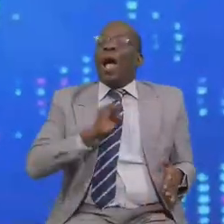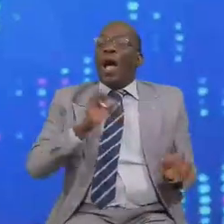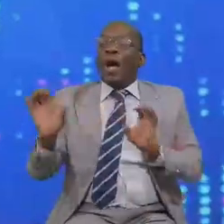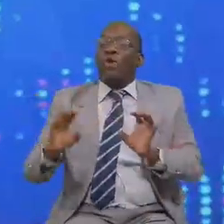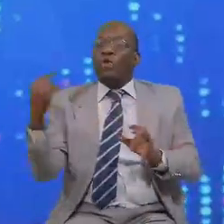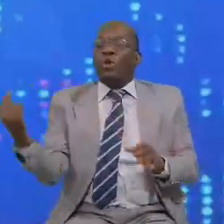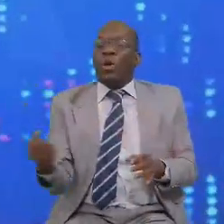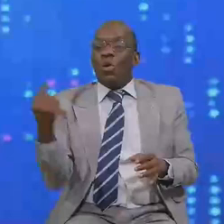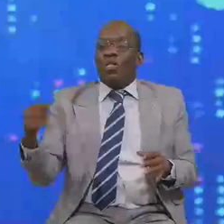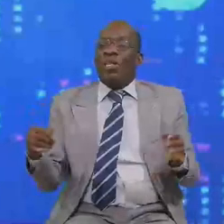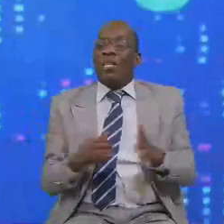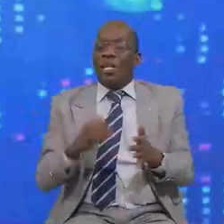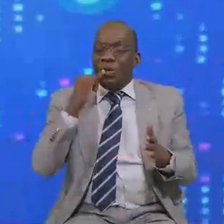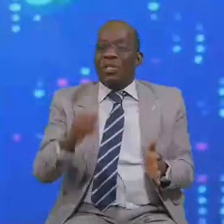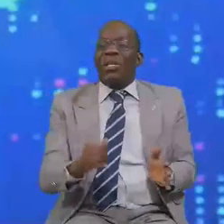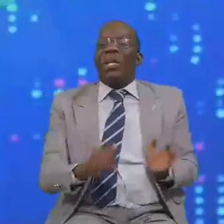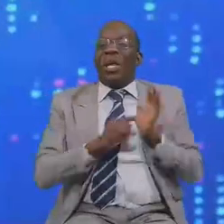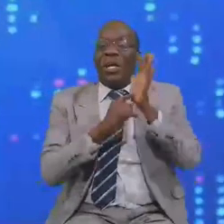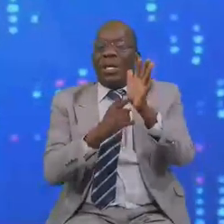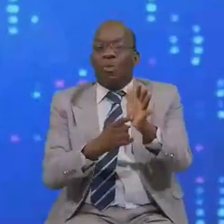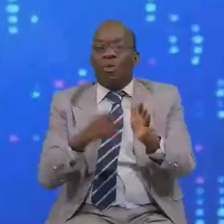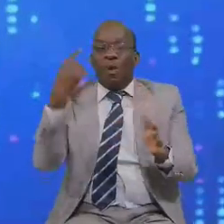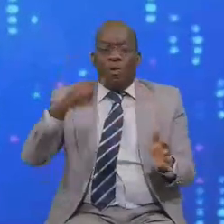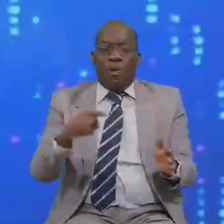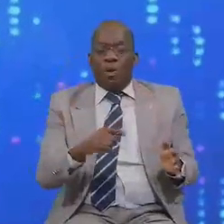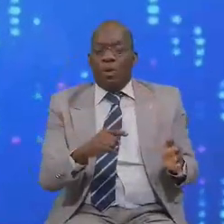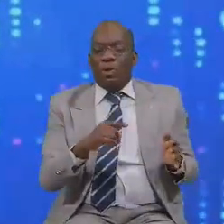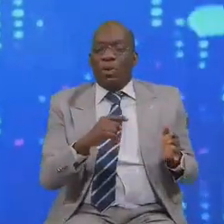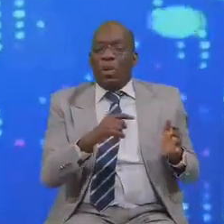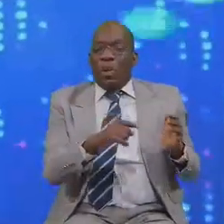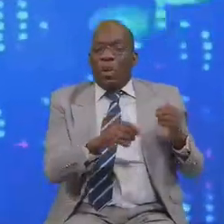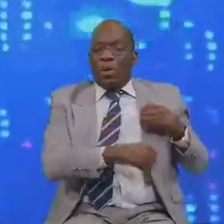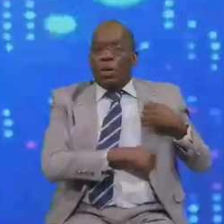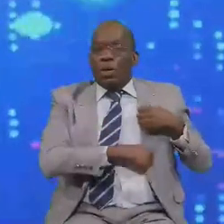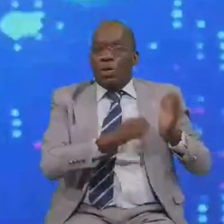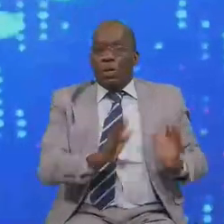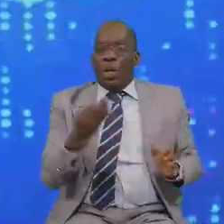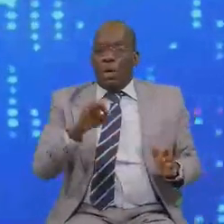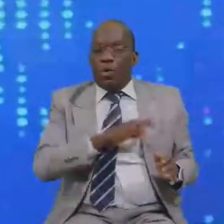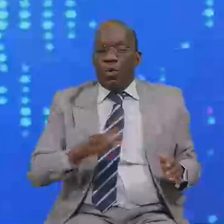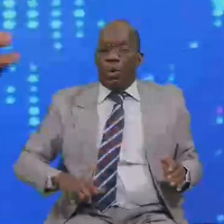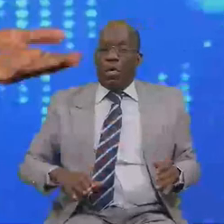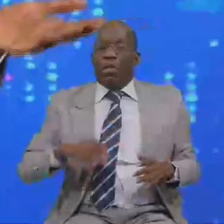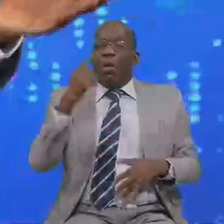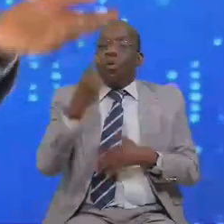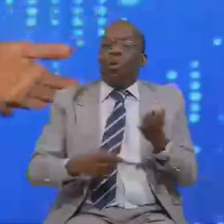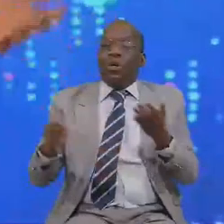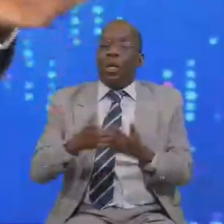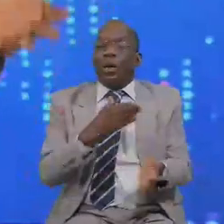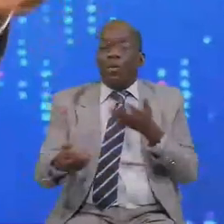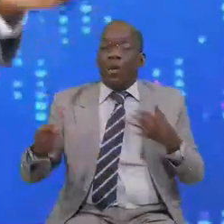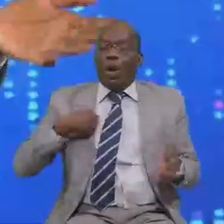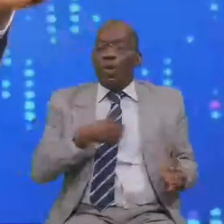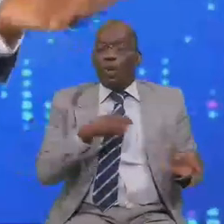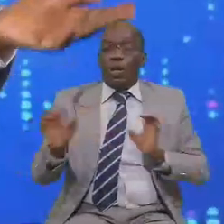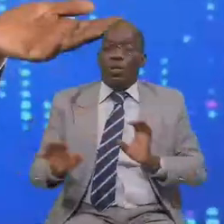un exemple pour les soldats en Christ, les bons soldats en Christ. Quel que soit ce que nous faisons, nous sommes